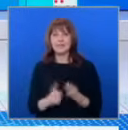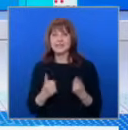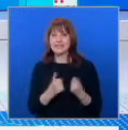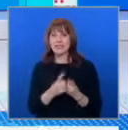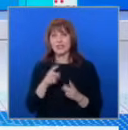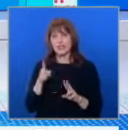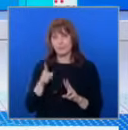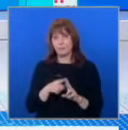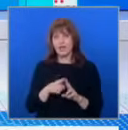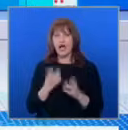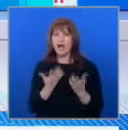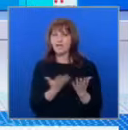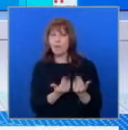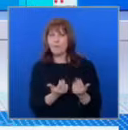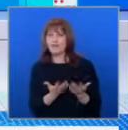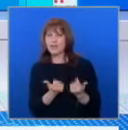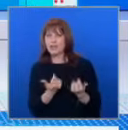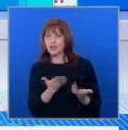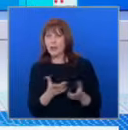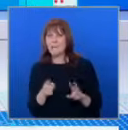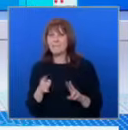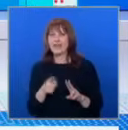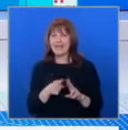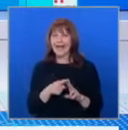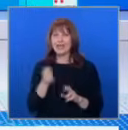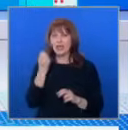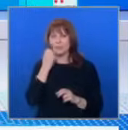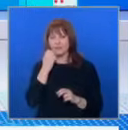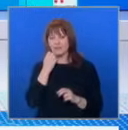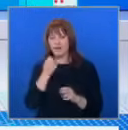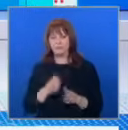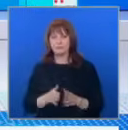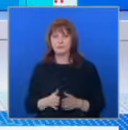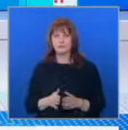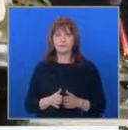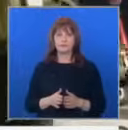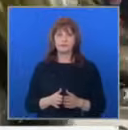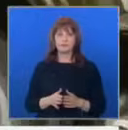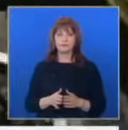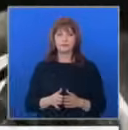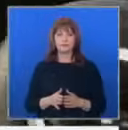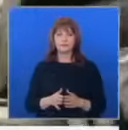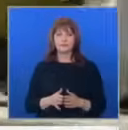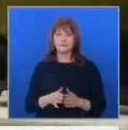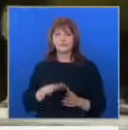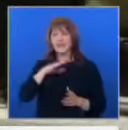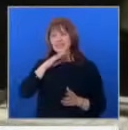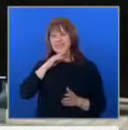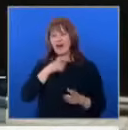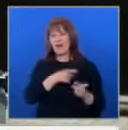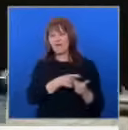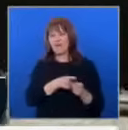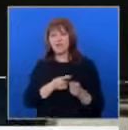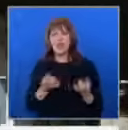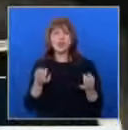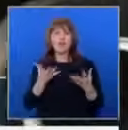срещна с Путин. Какво привлича така силно Пхеньян и Москва? Обобщава Милена Танасов. Остаряло въоръжение,